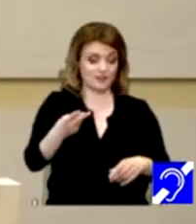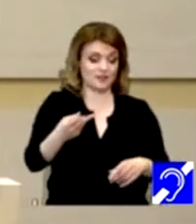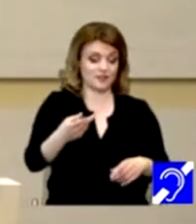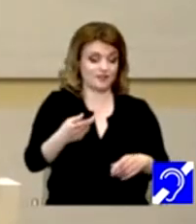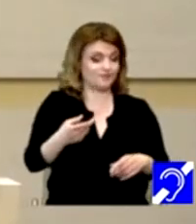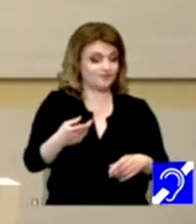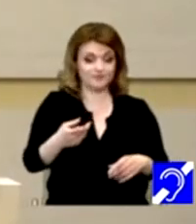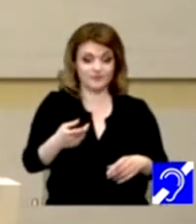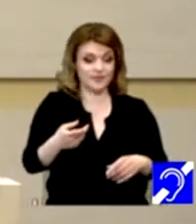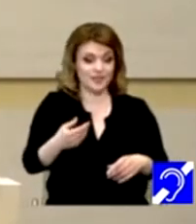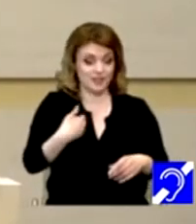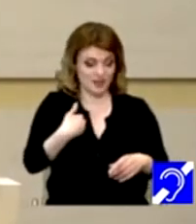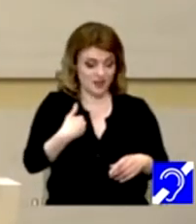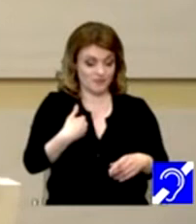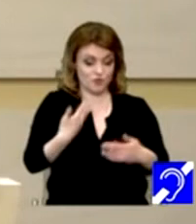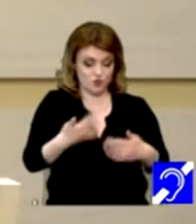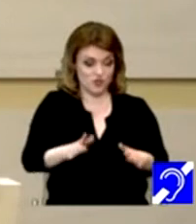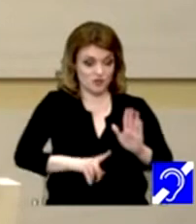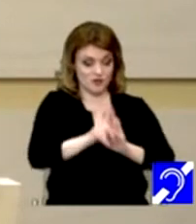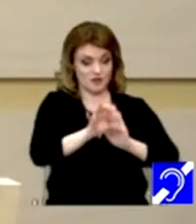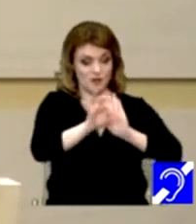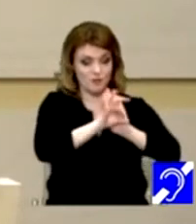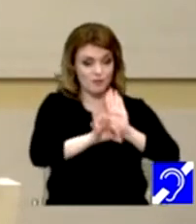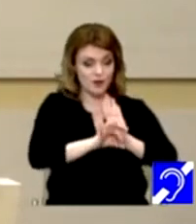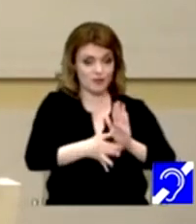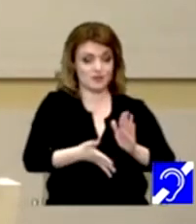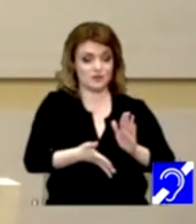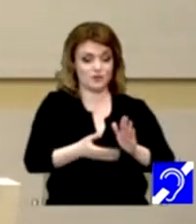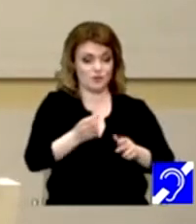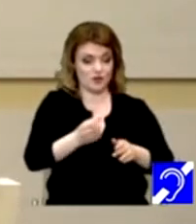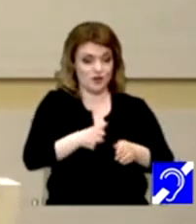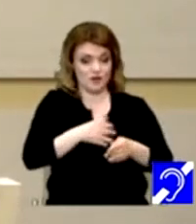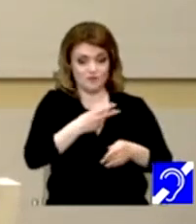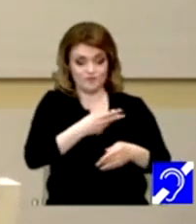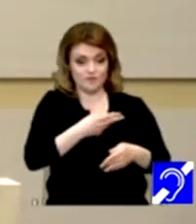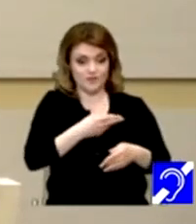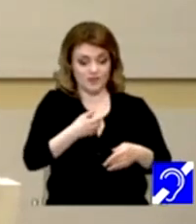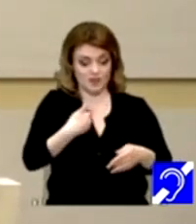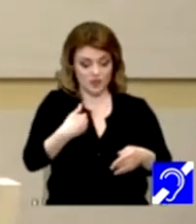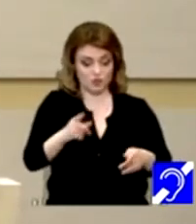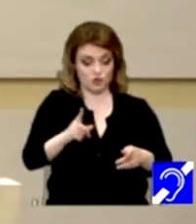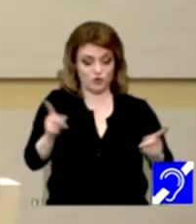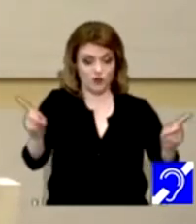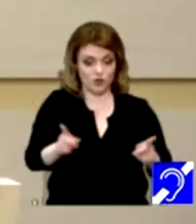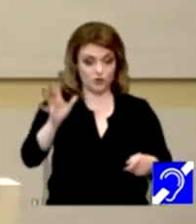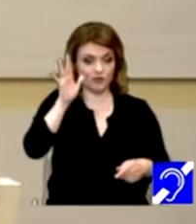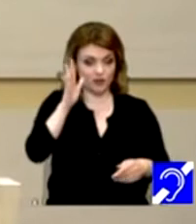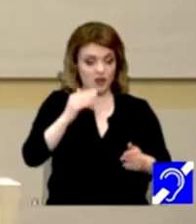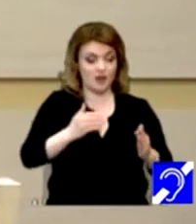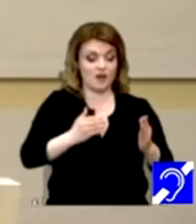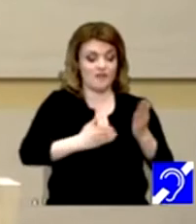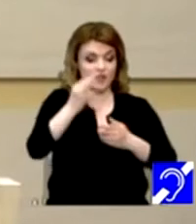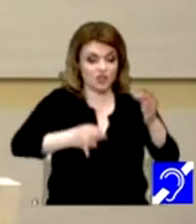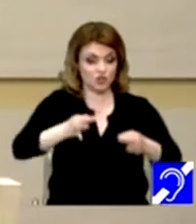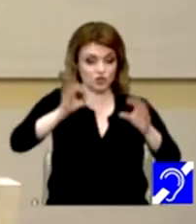principiale ca într-o perioadă cât mai scurtă Curtea Constituțională să ne